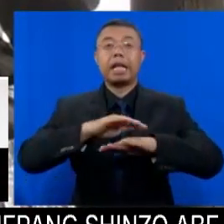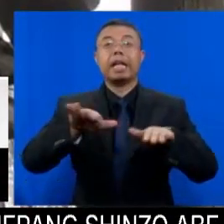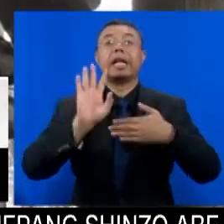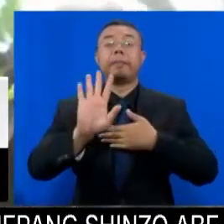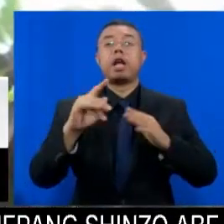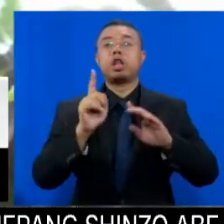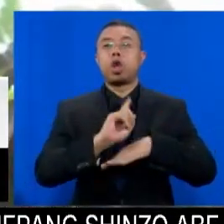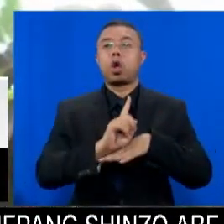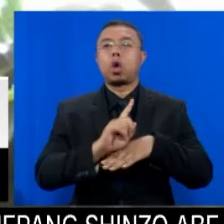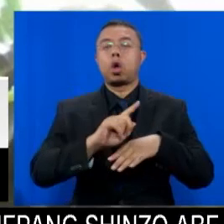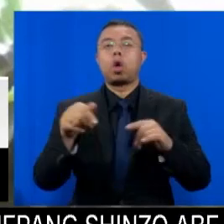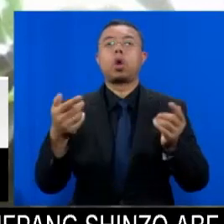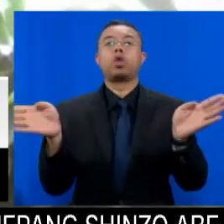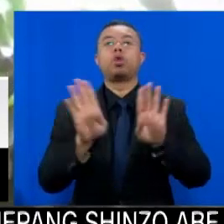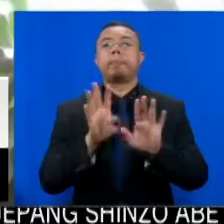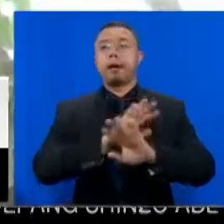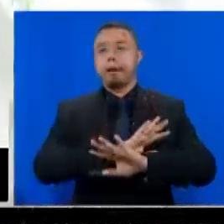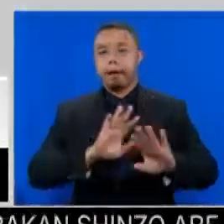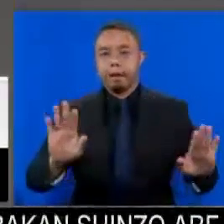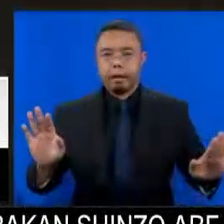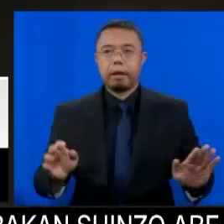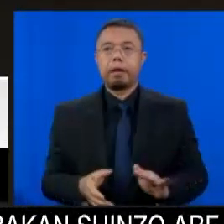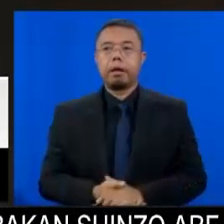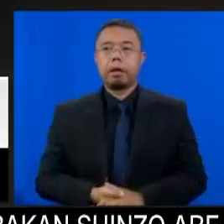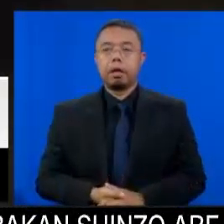tidak ditutup rantai penghalang.